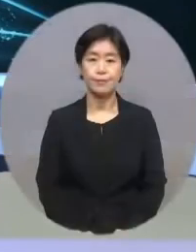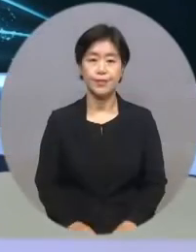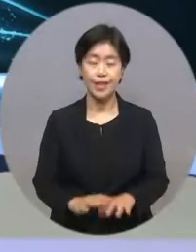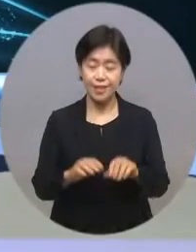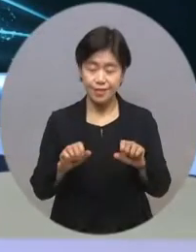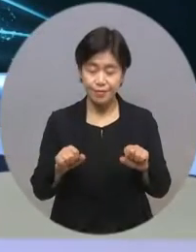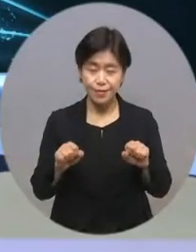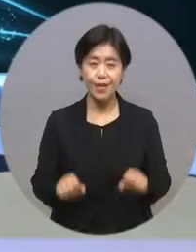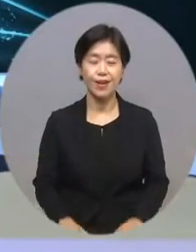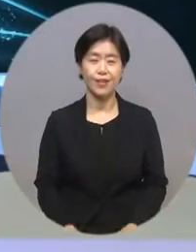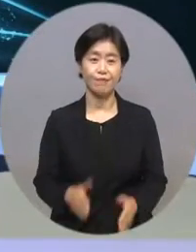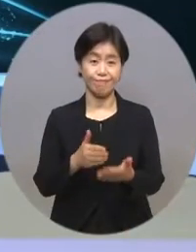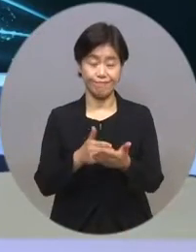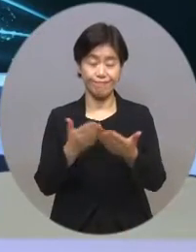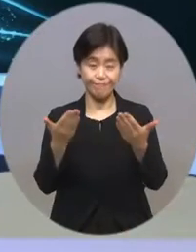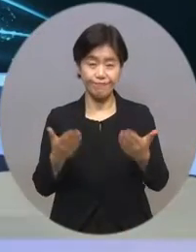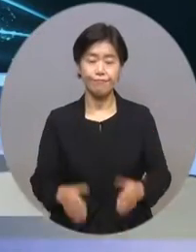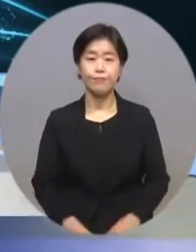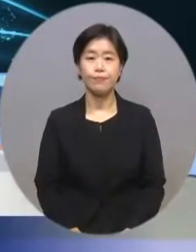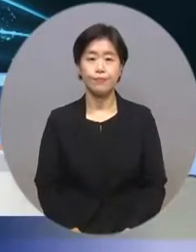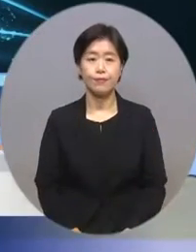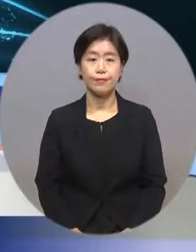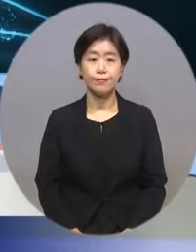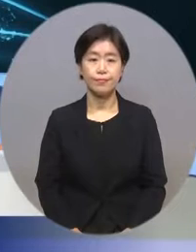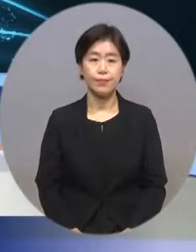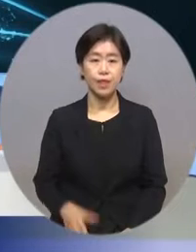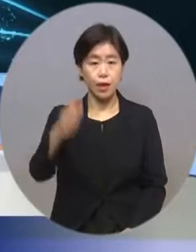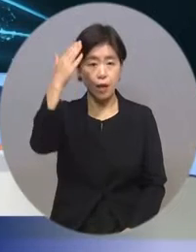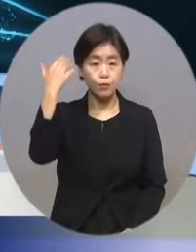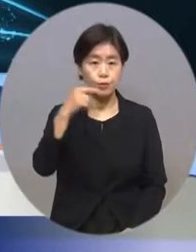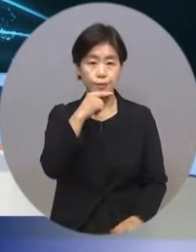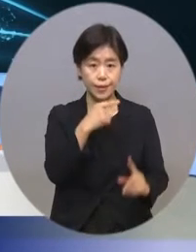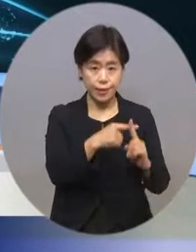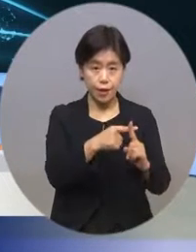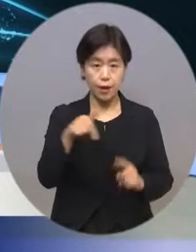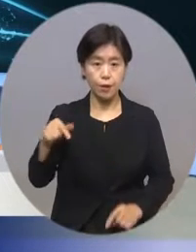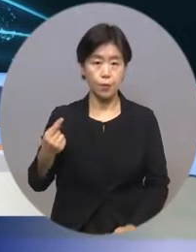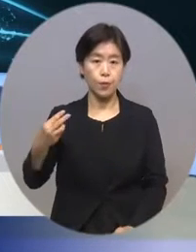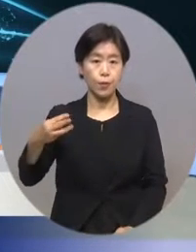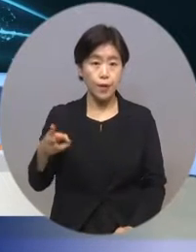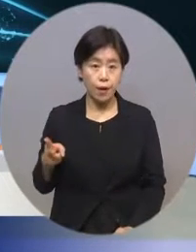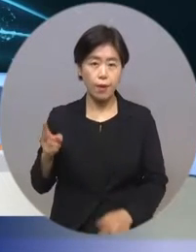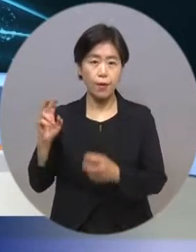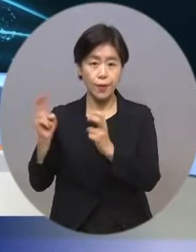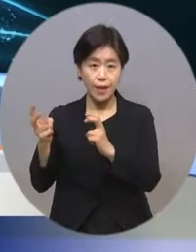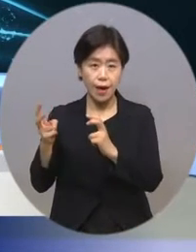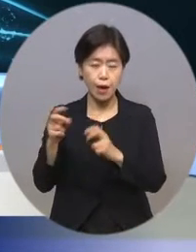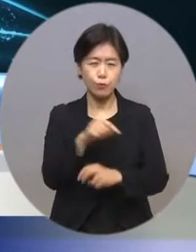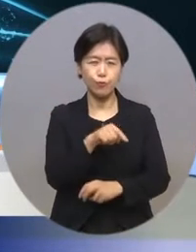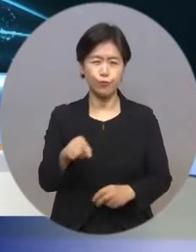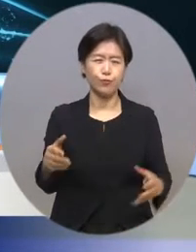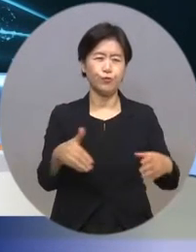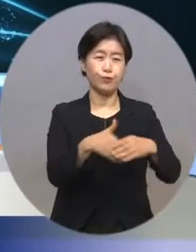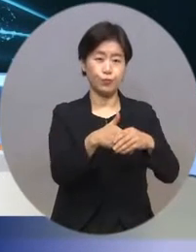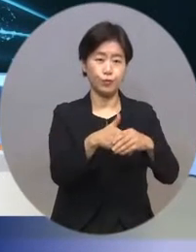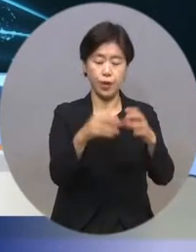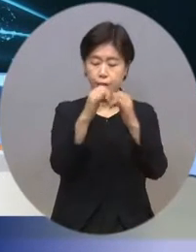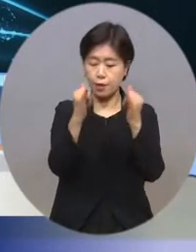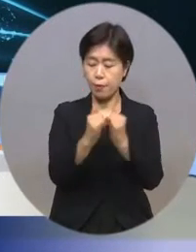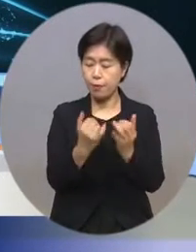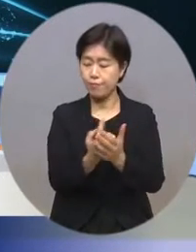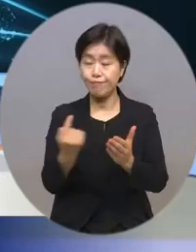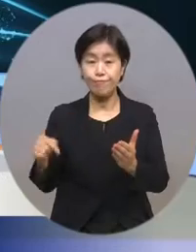여러분 안녕하십니까? 복지TV 뉴스입니다. 대한적십자사와 고려아연이 풍성한 한가위를 위해 취약계층에게